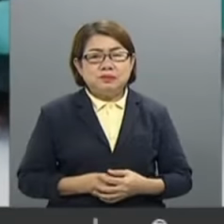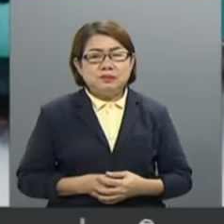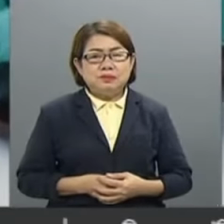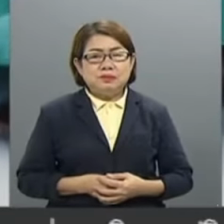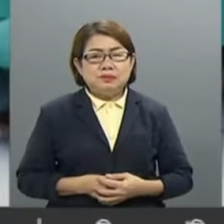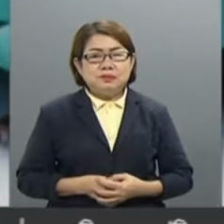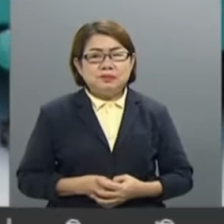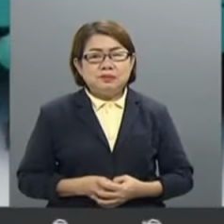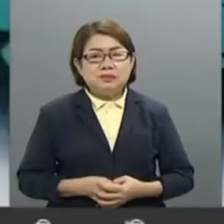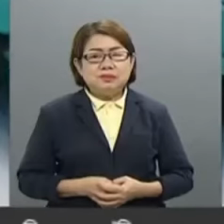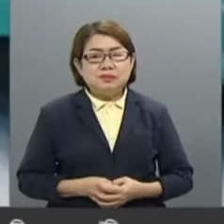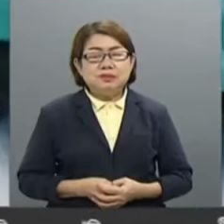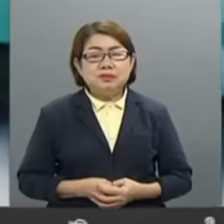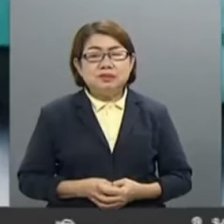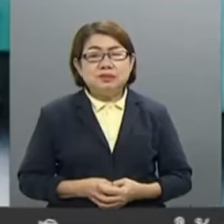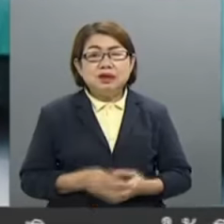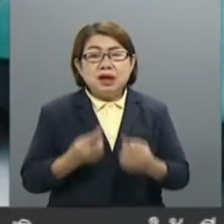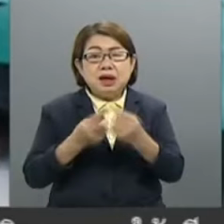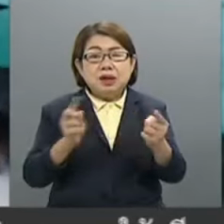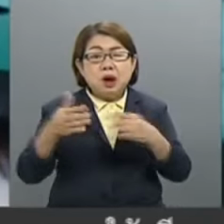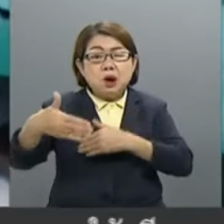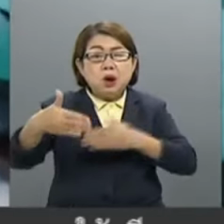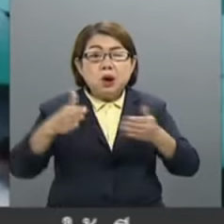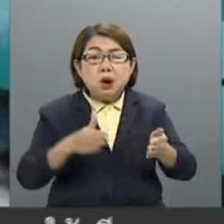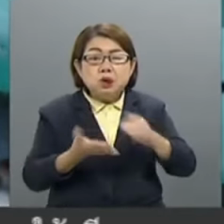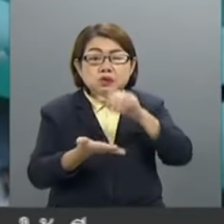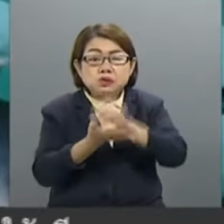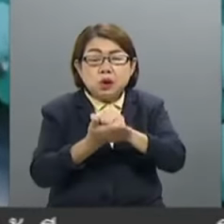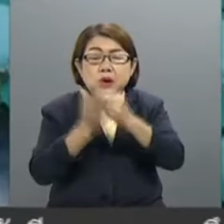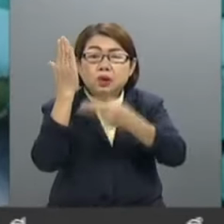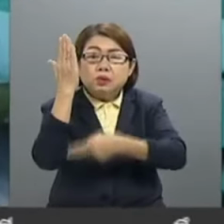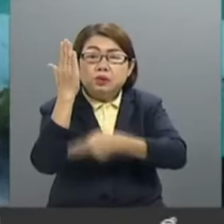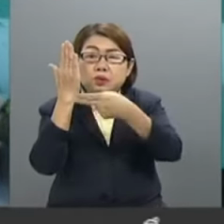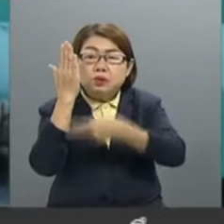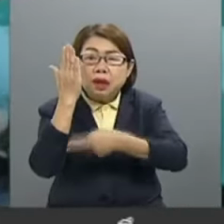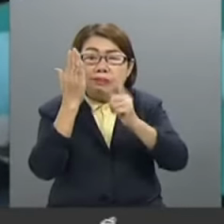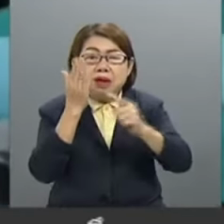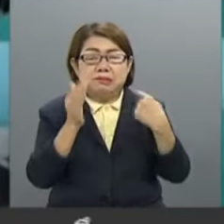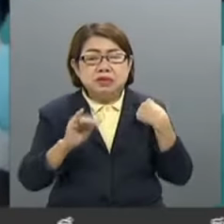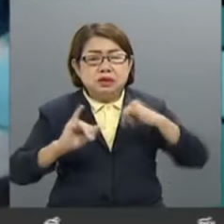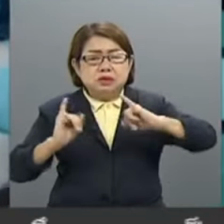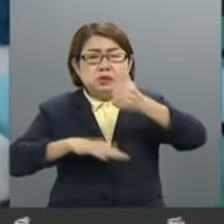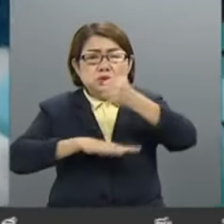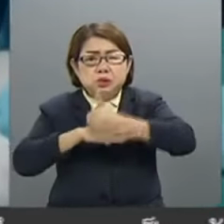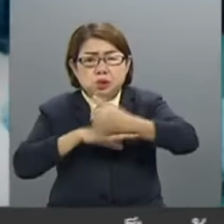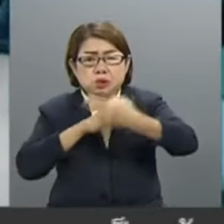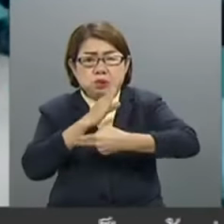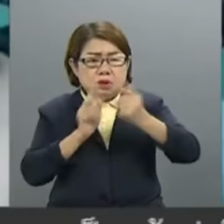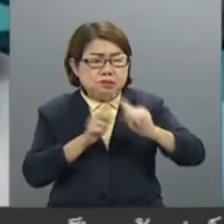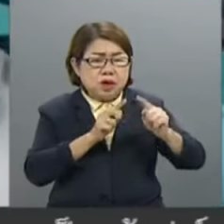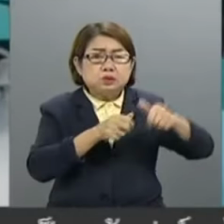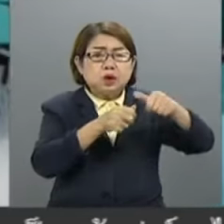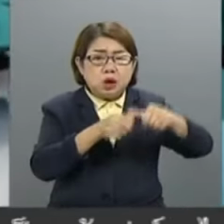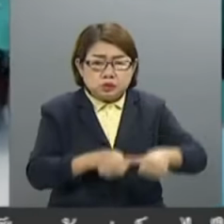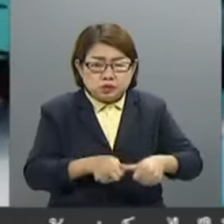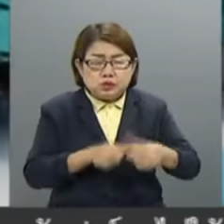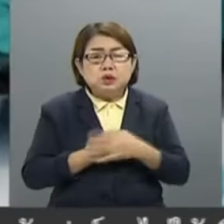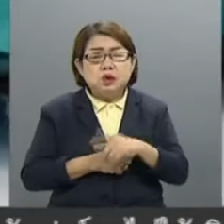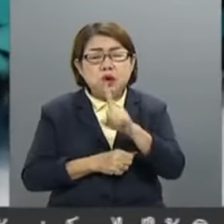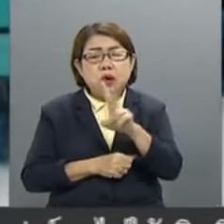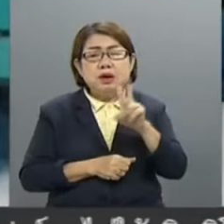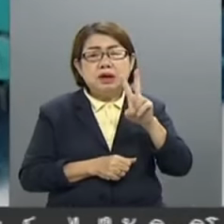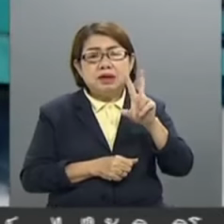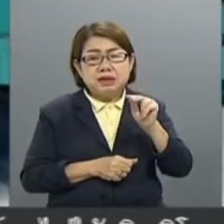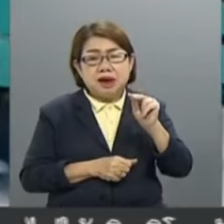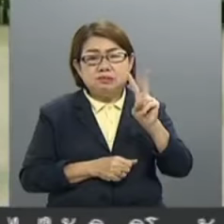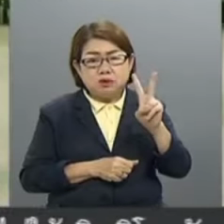สำหรับห้องพักบนเกาะเสม็ดนะคะมีผู้ประกอบการทั้งหมด132รายอยู่บนเกาะค่ะให้บริการกันรวมเกือบ 4,000 ห้